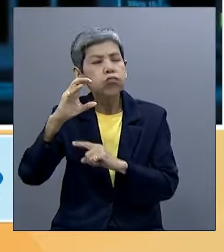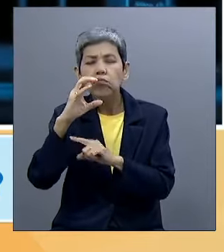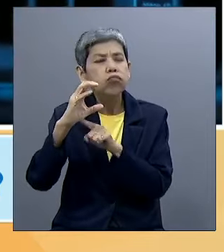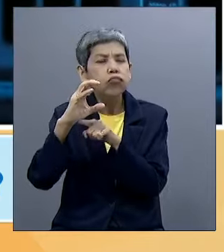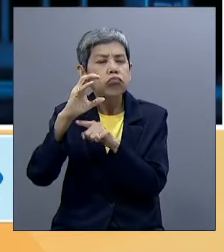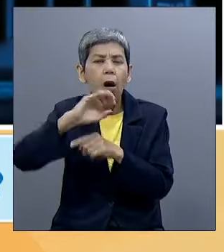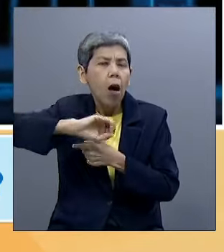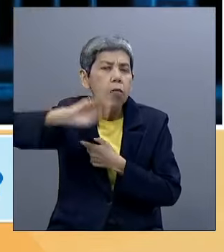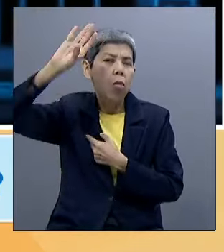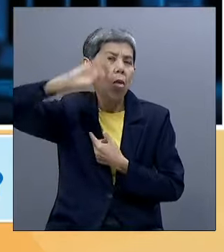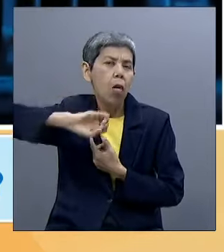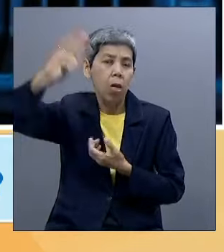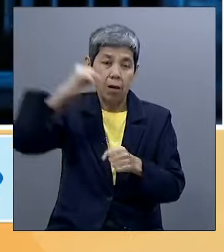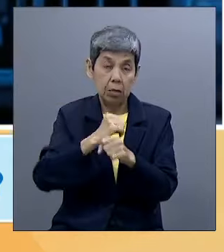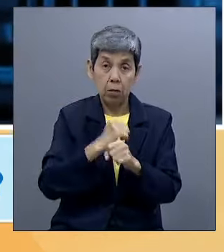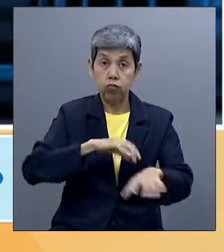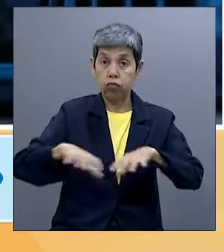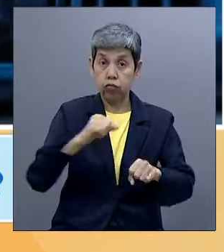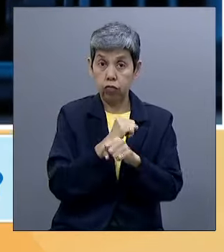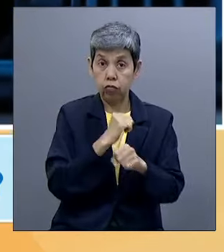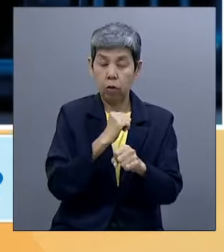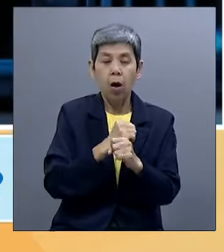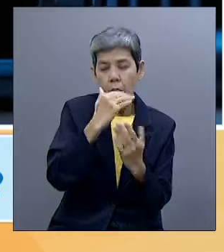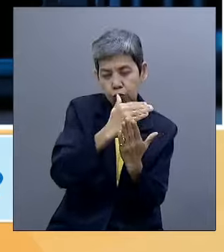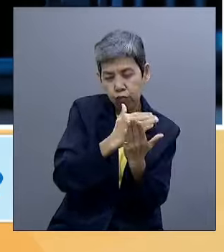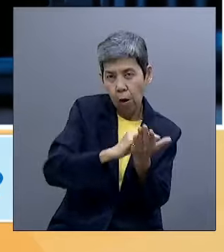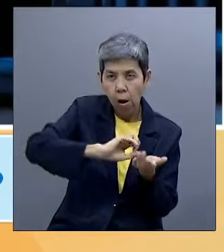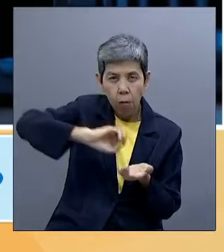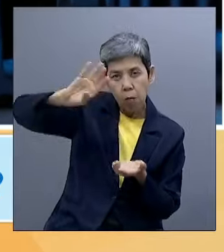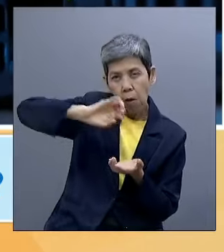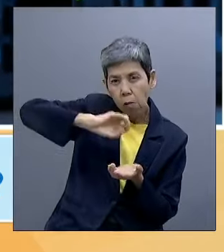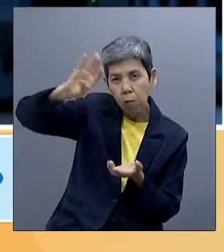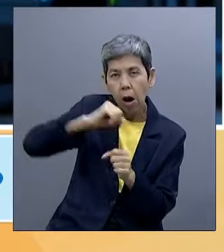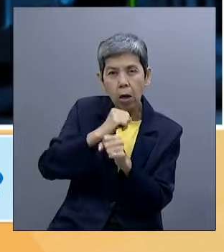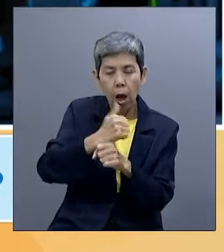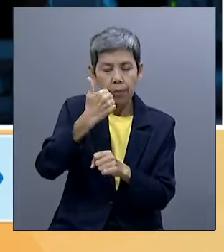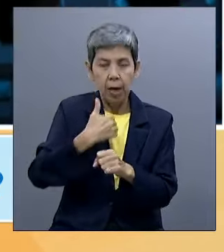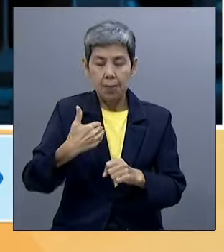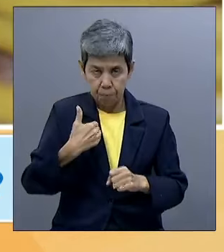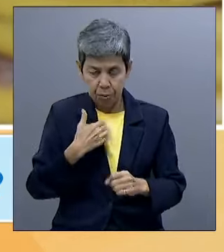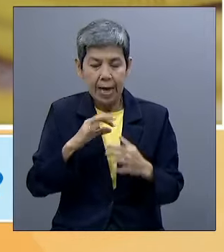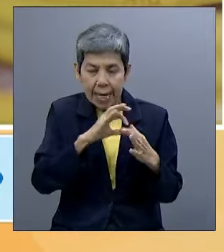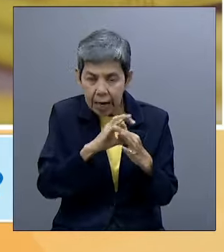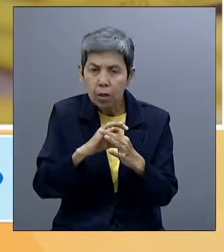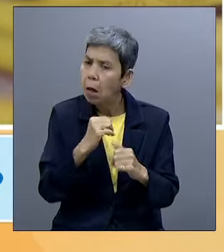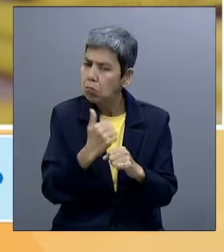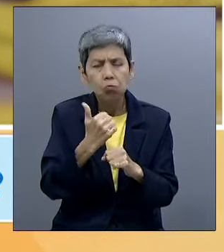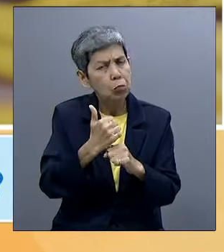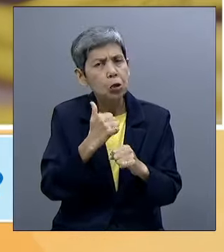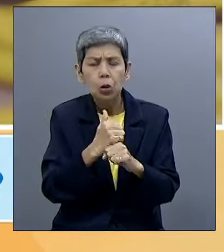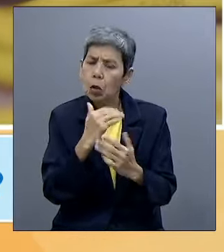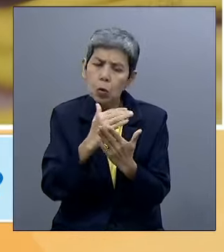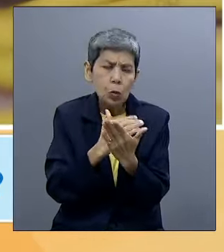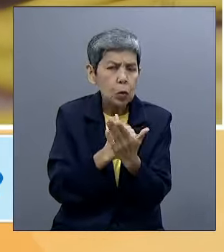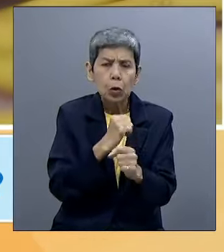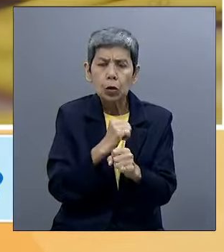งๆมันก็เป็นอีกวิวัฒนาการหนึ่งของการบริหารจัดการ Data Center ให้มันมีประสิทธิภาพยิ่งขึ้นนะมีความยืดหยุ่นได้ดีขึ้นนะ Pay per use นะ